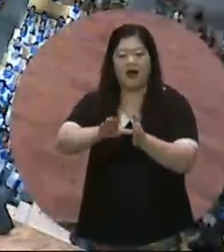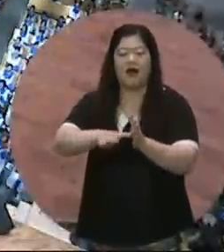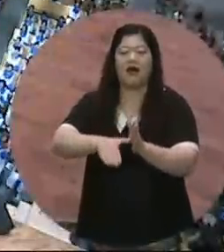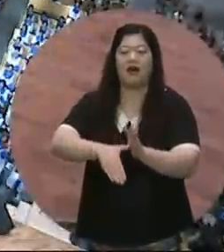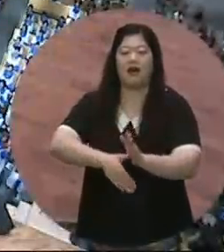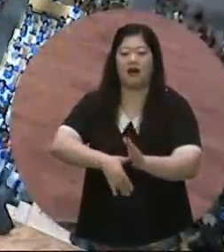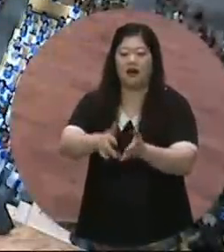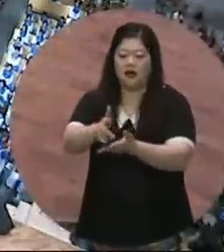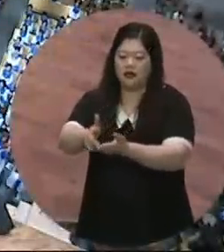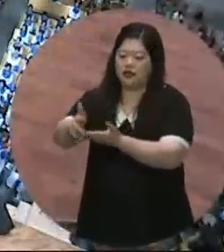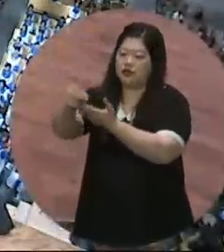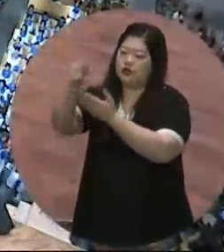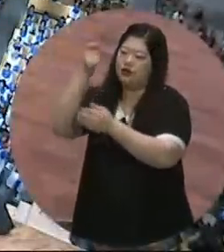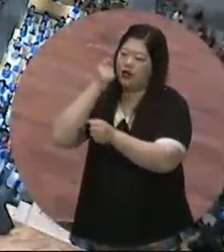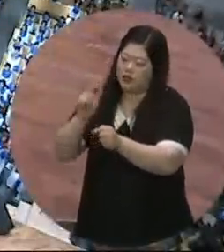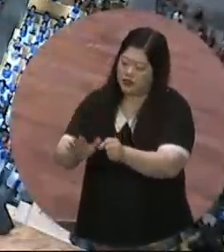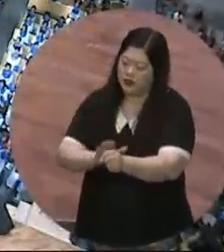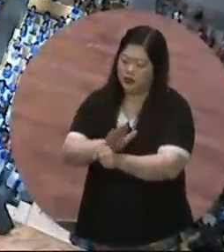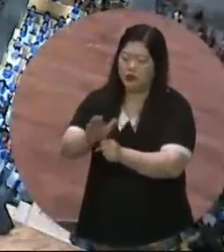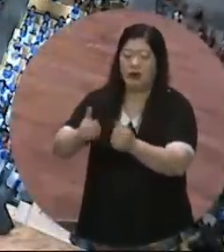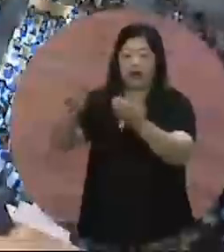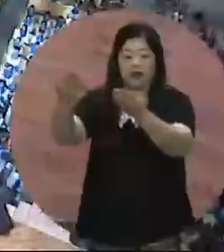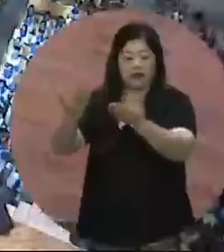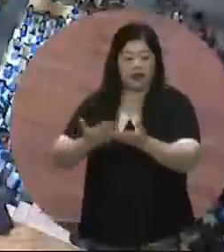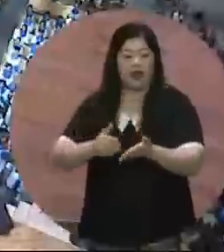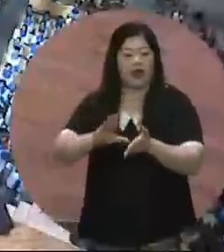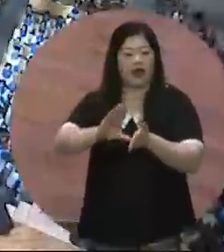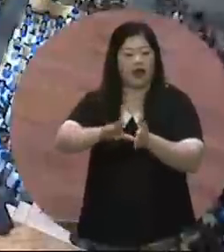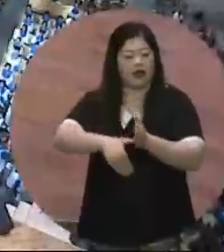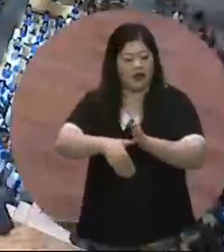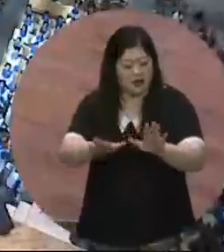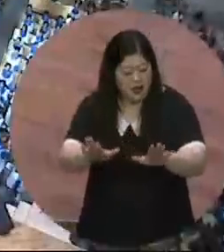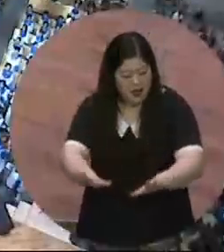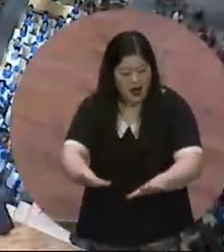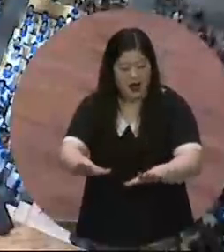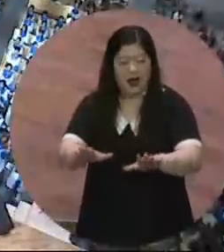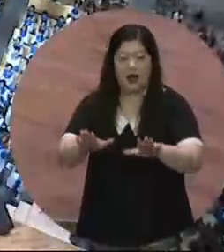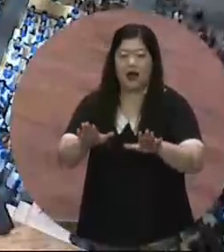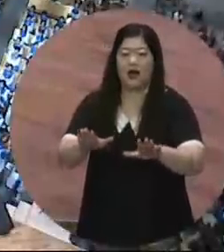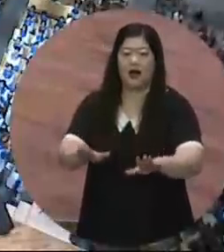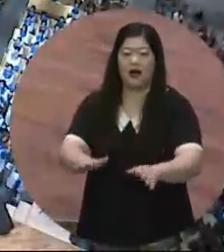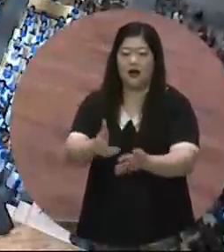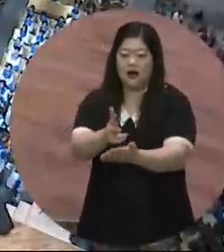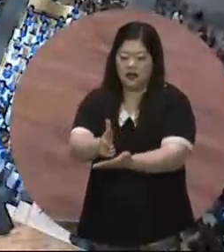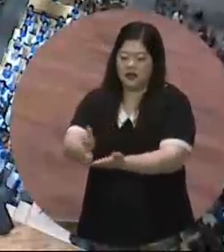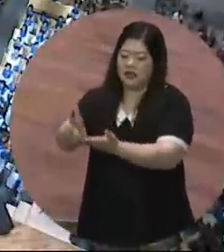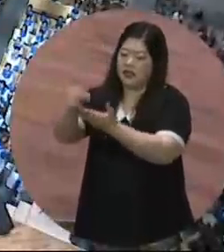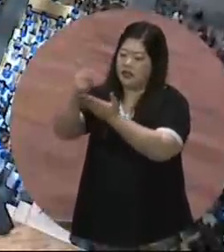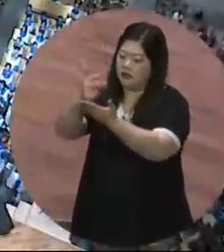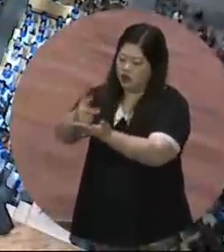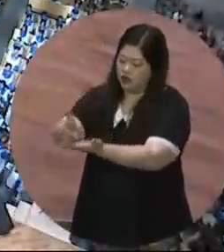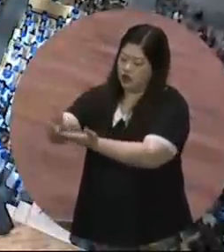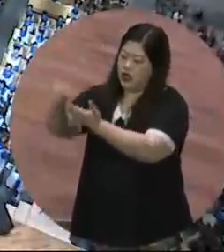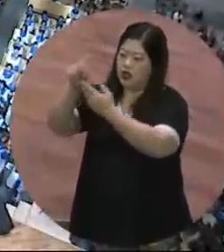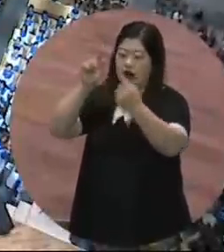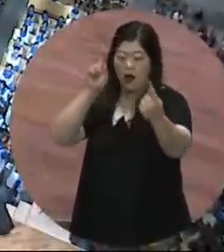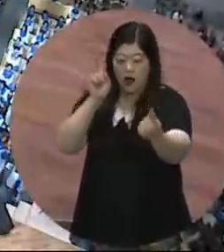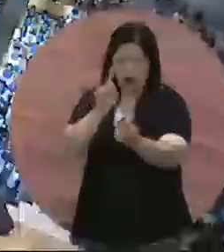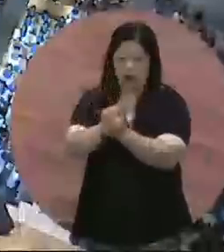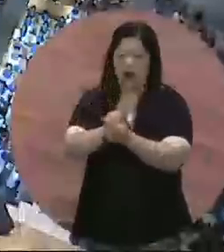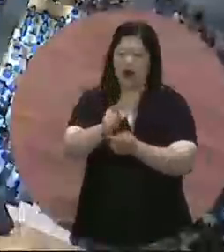이때라 주의 긍휼 받을 때가 이때라. 지금